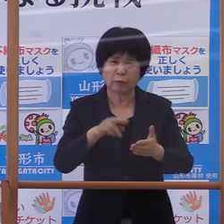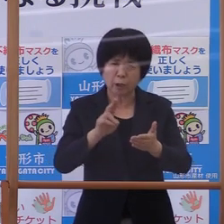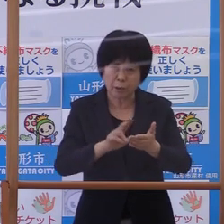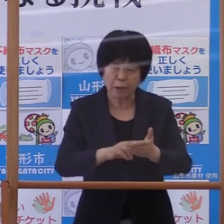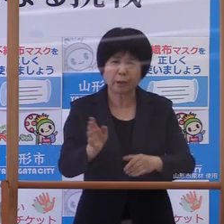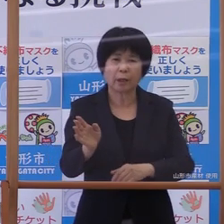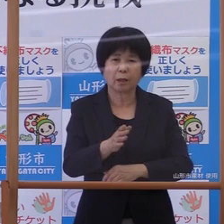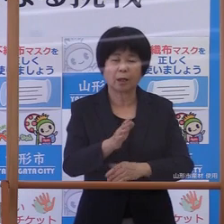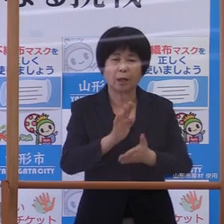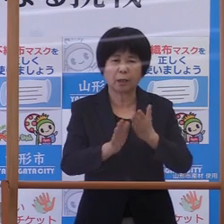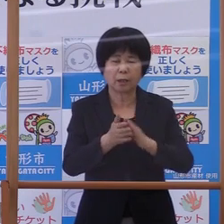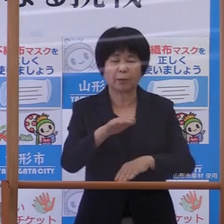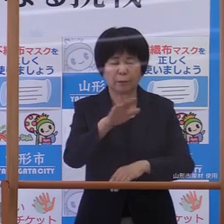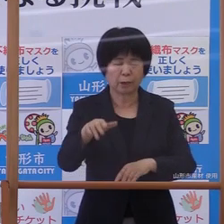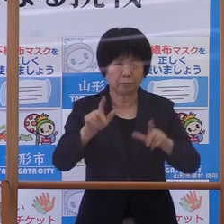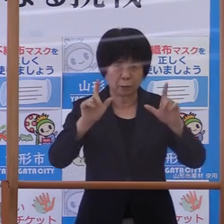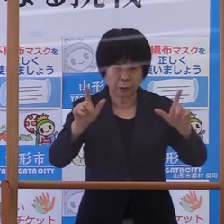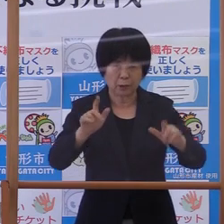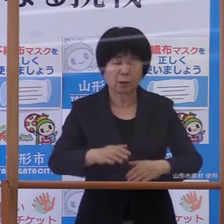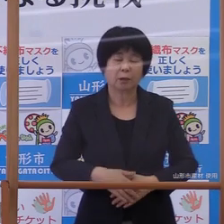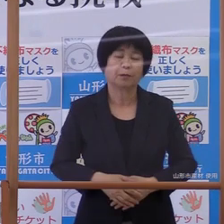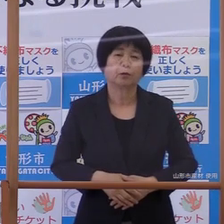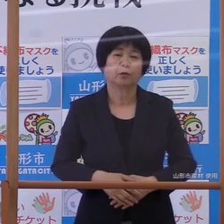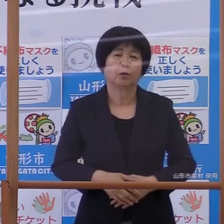第改めてお知らせいたします。